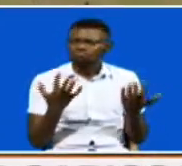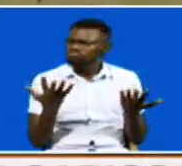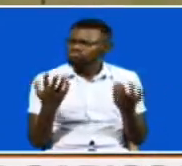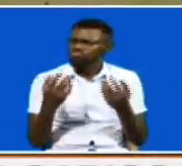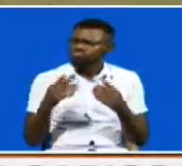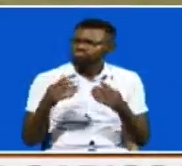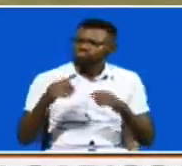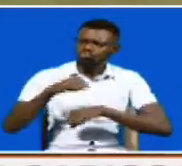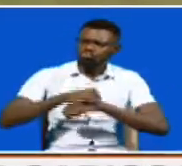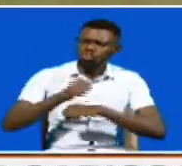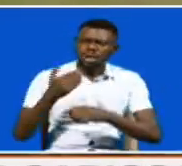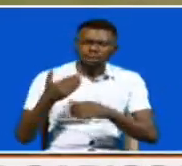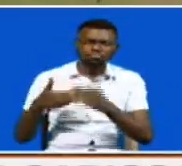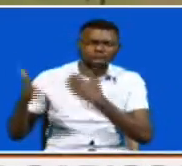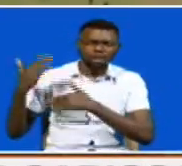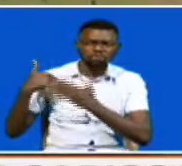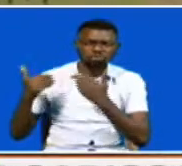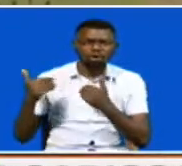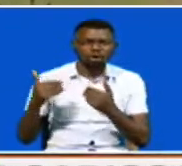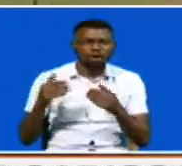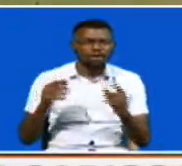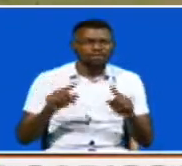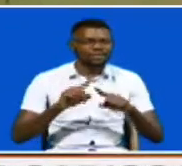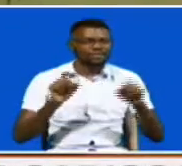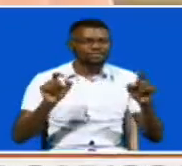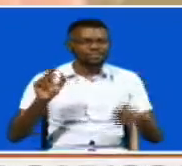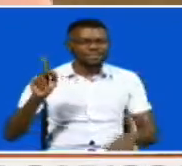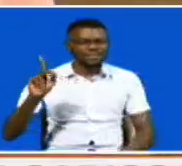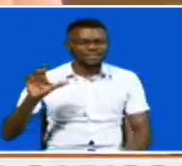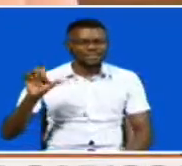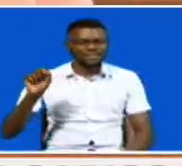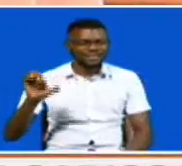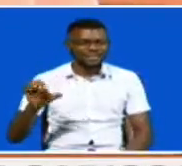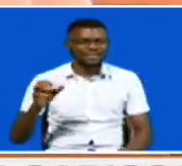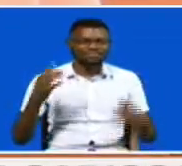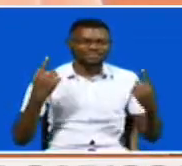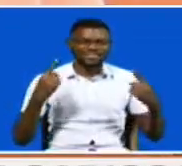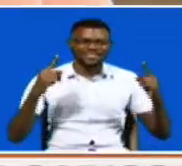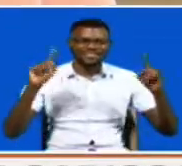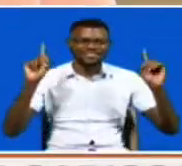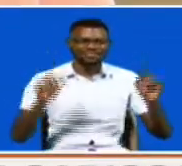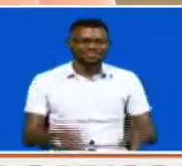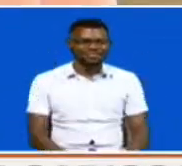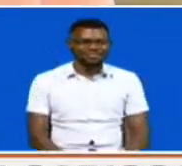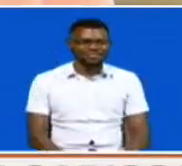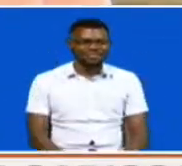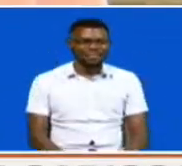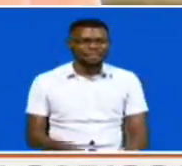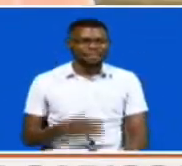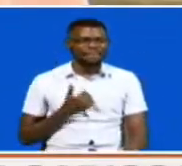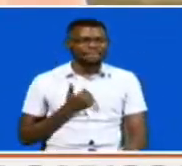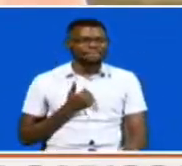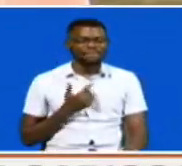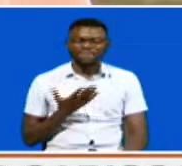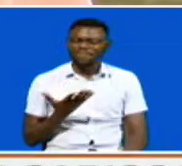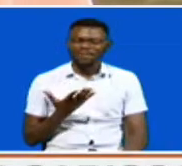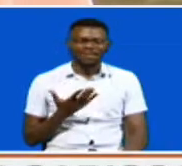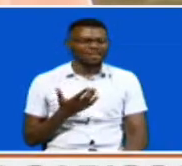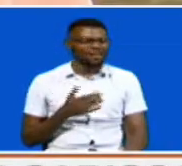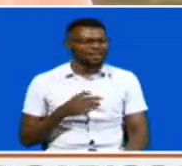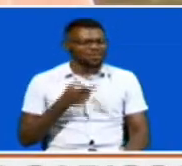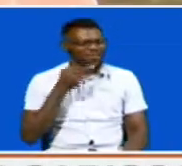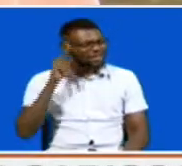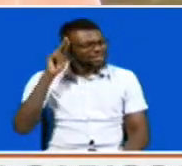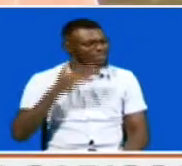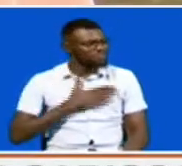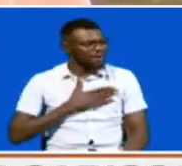historia ya kuandikisha rekodi nzuri ya mtihani wa KCSE. Nothing in this world makes me happier than making my parents proud and happy.